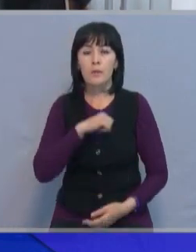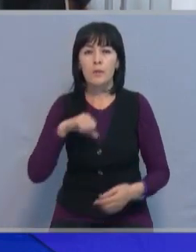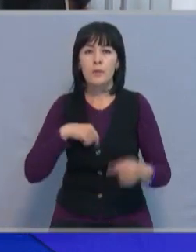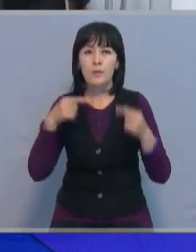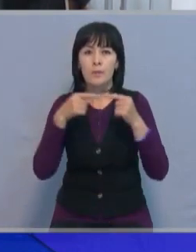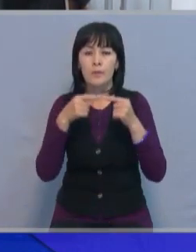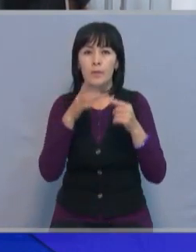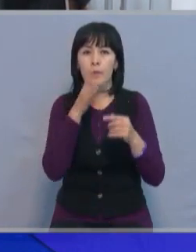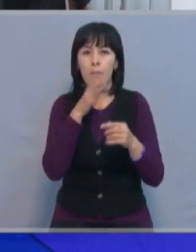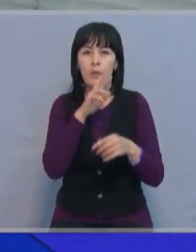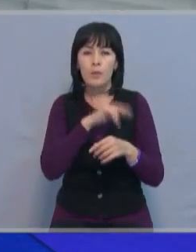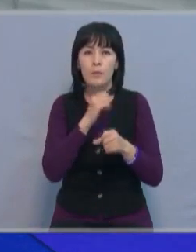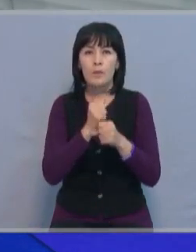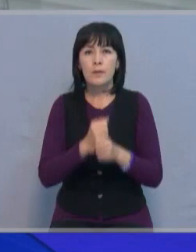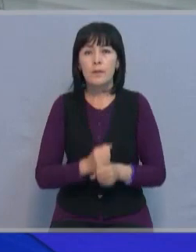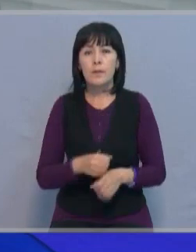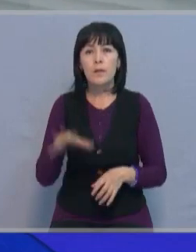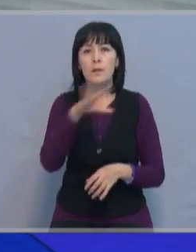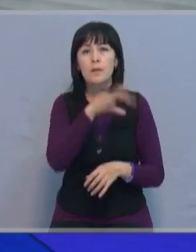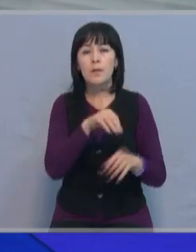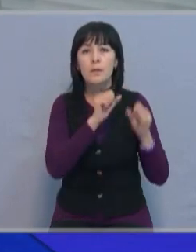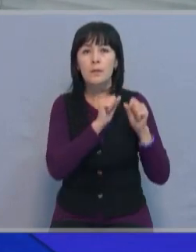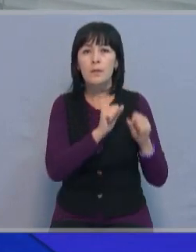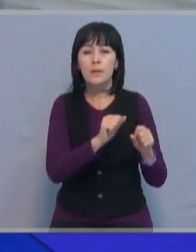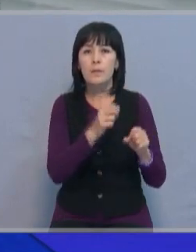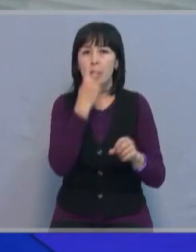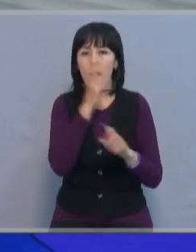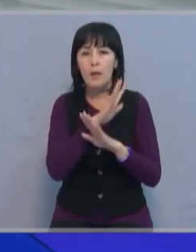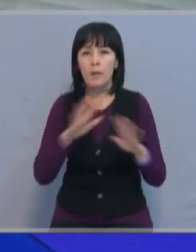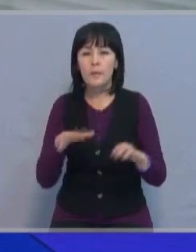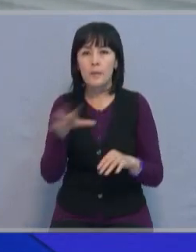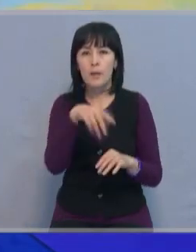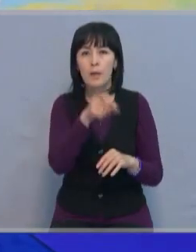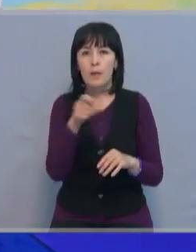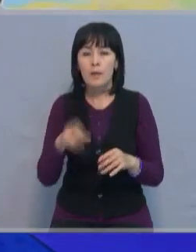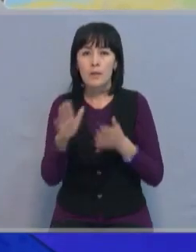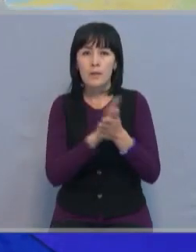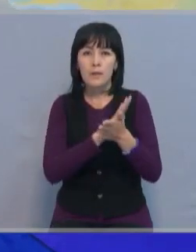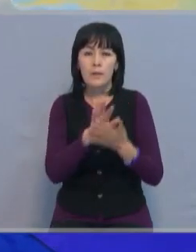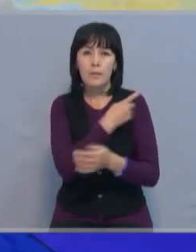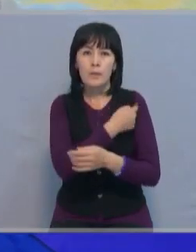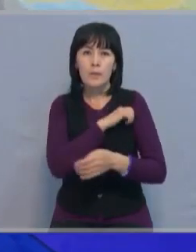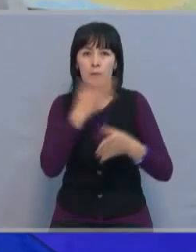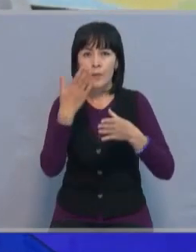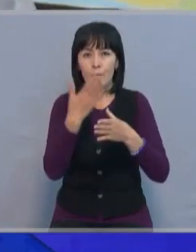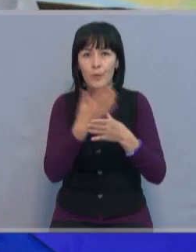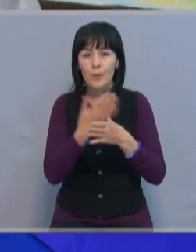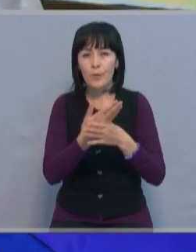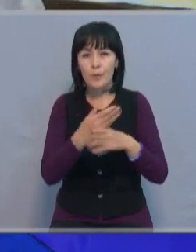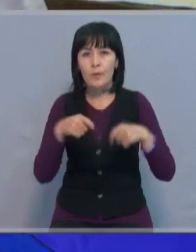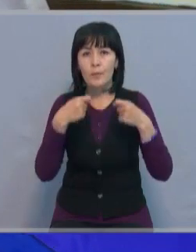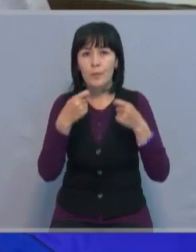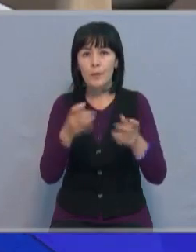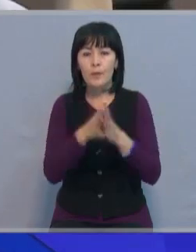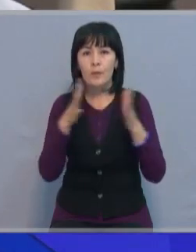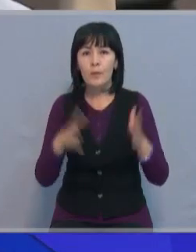уақытында қызмет көрсетеді. Жалпы сақтандыру мәртебесіне қарамастан барлық азаматтар тегін медициналық көмектің кепілдік берілген